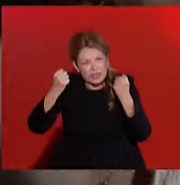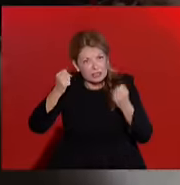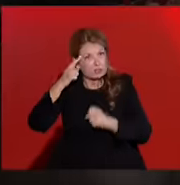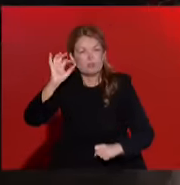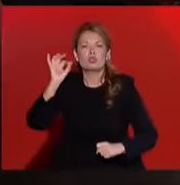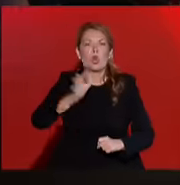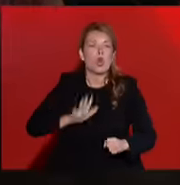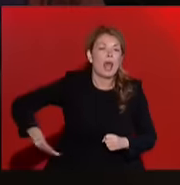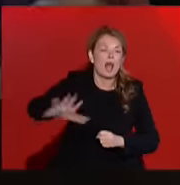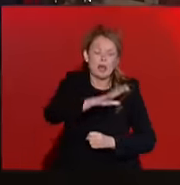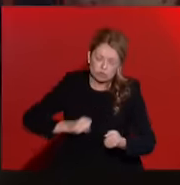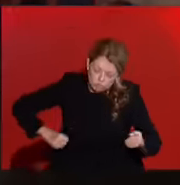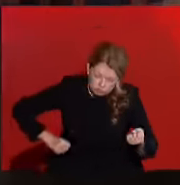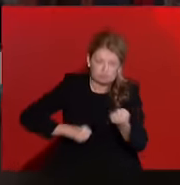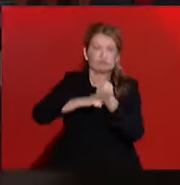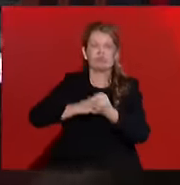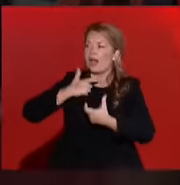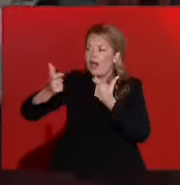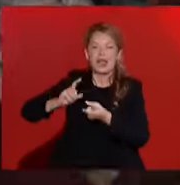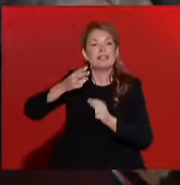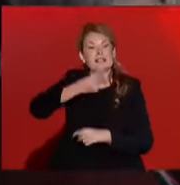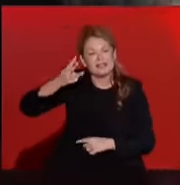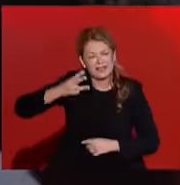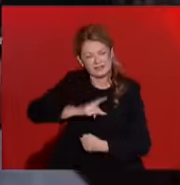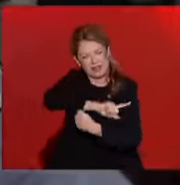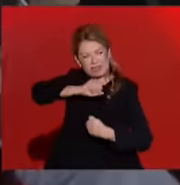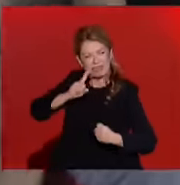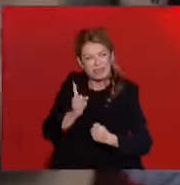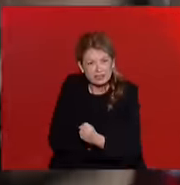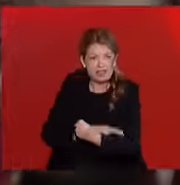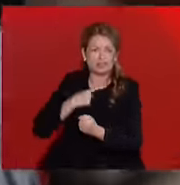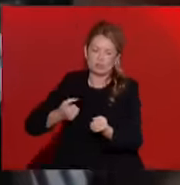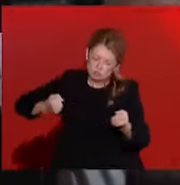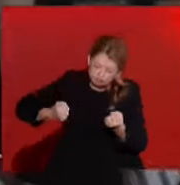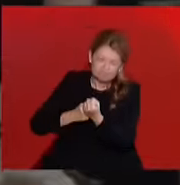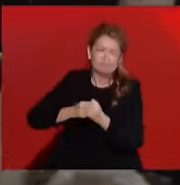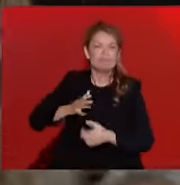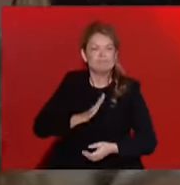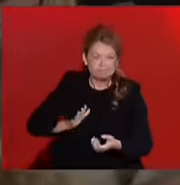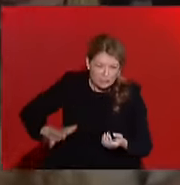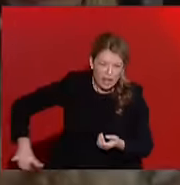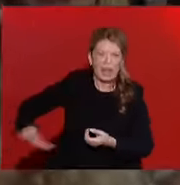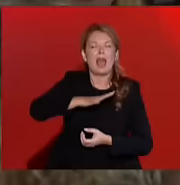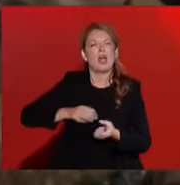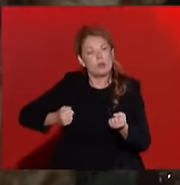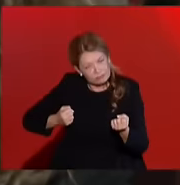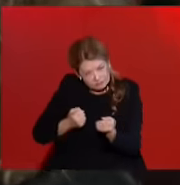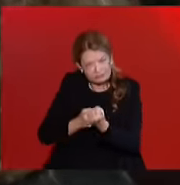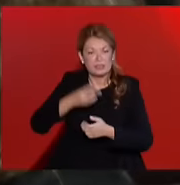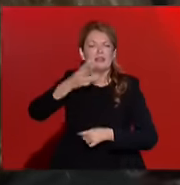υυ για το λαό ριζ ρι για το λα